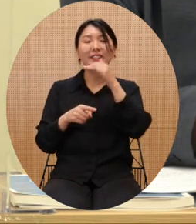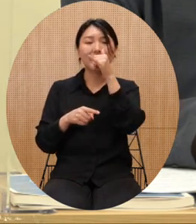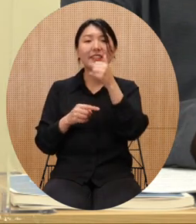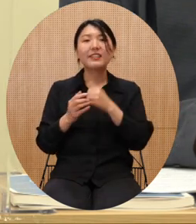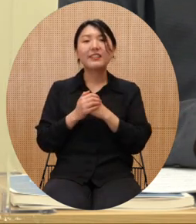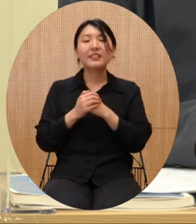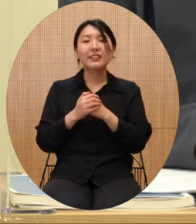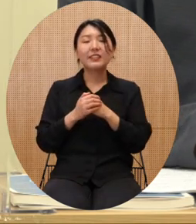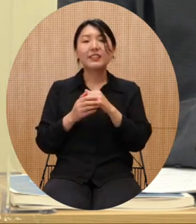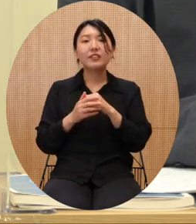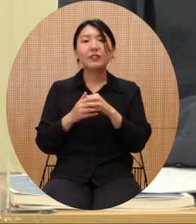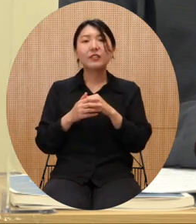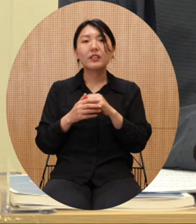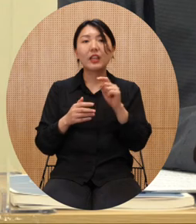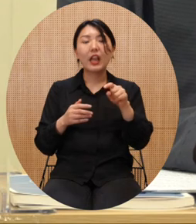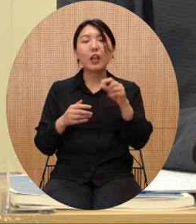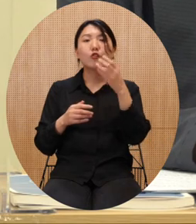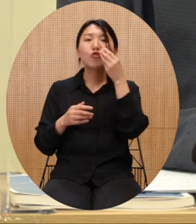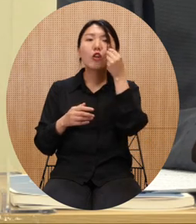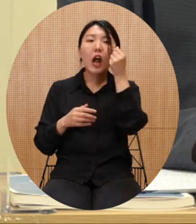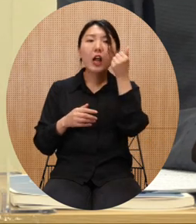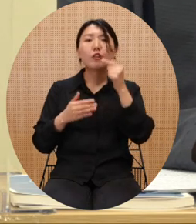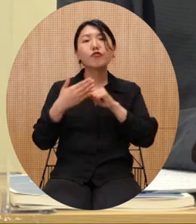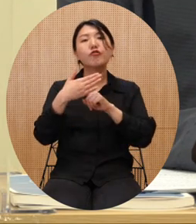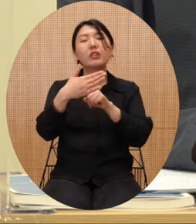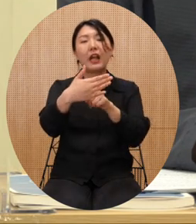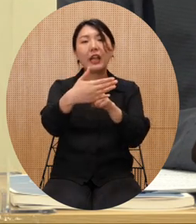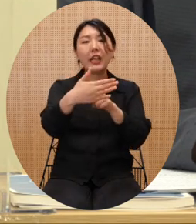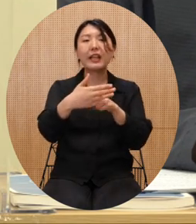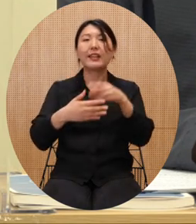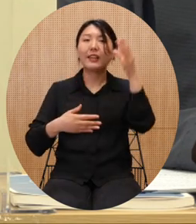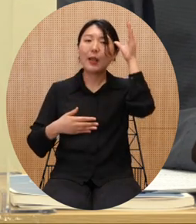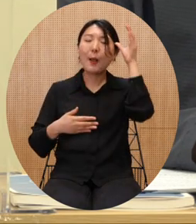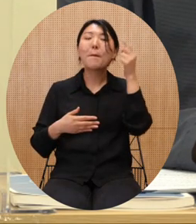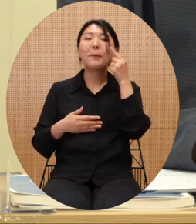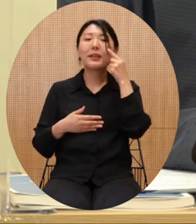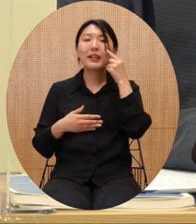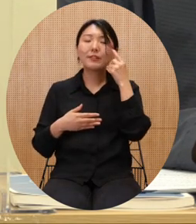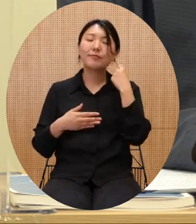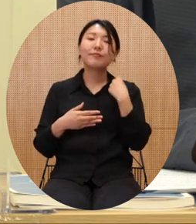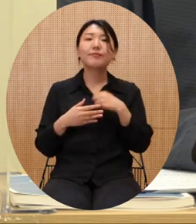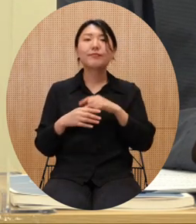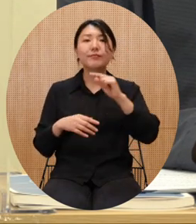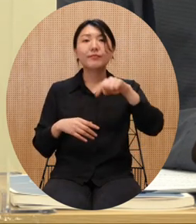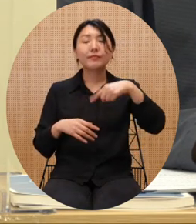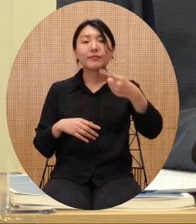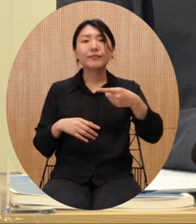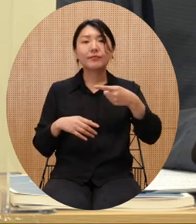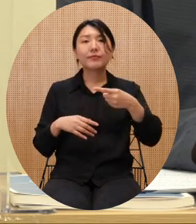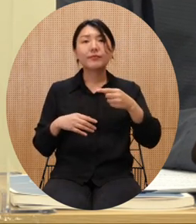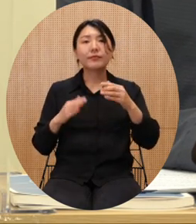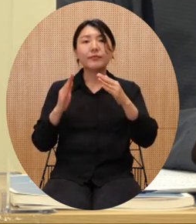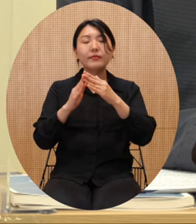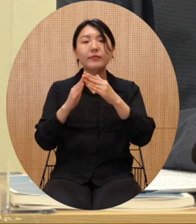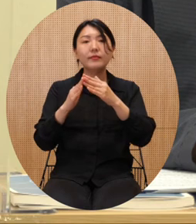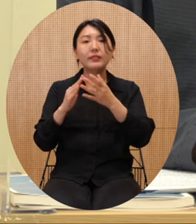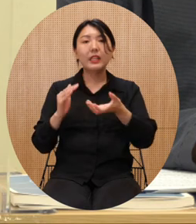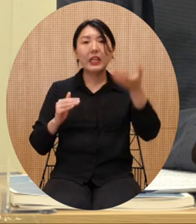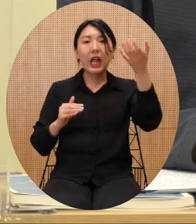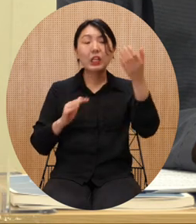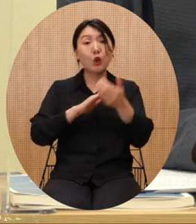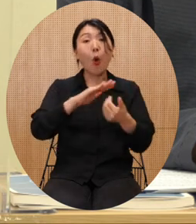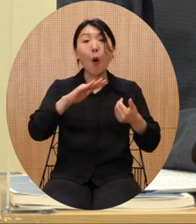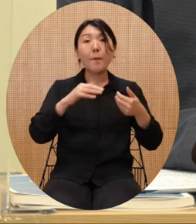있는 것으로 알고 있는데요. 이것이 원활하게 추진되길 기대해 봅니다. 다음은